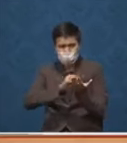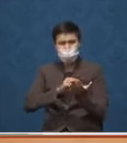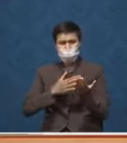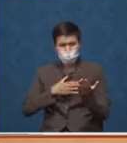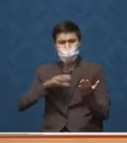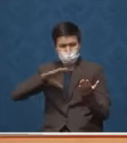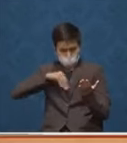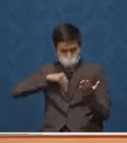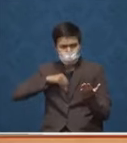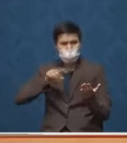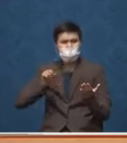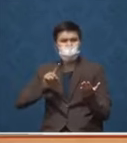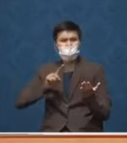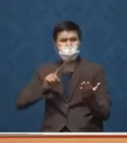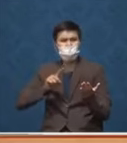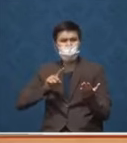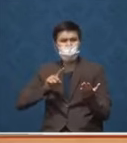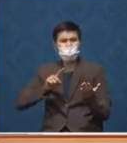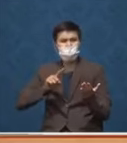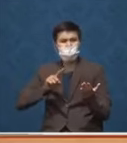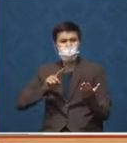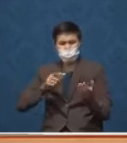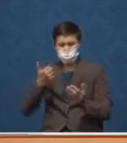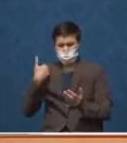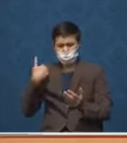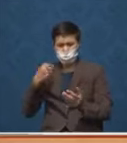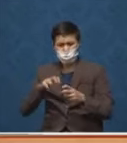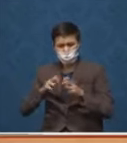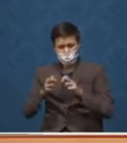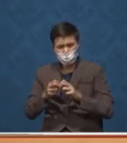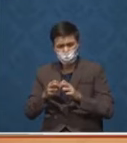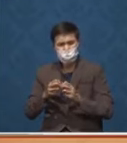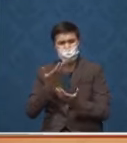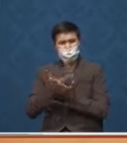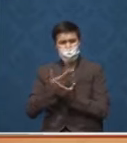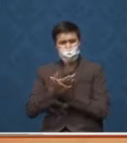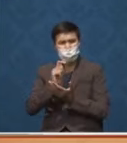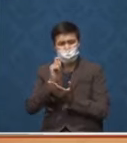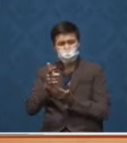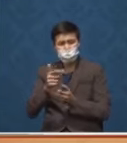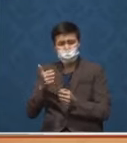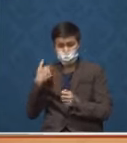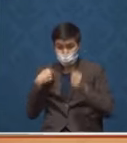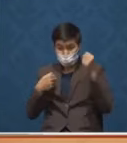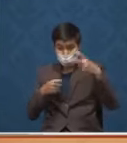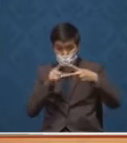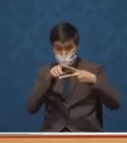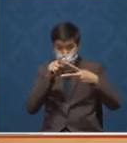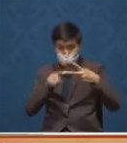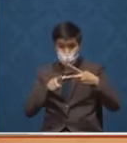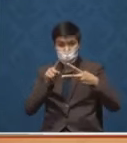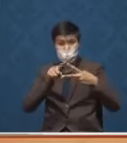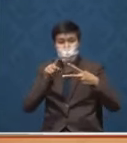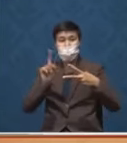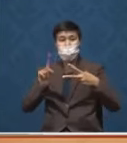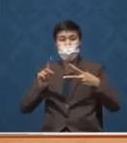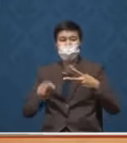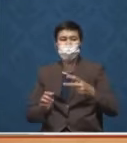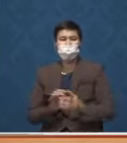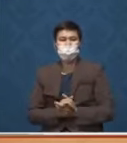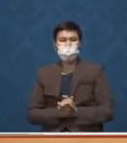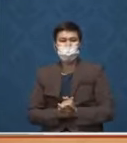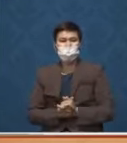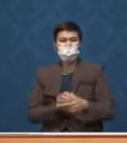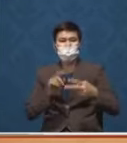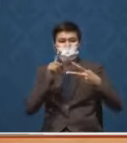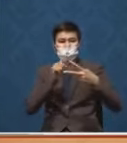าภาระเรื่องค่าบริการเนี่ยมันจะเกิดจาก2ส่วนใหญ่ๆนะฮะซึ่งอยากให้ท่านทราบด้วย1ก็คือ